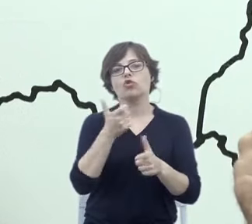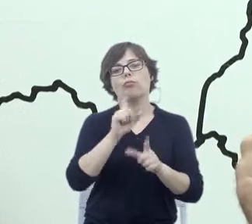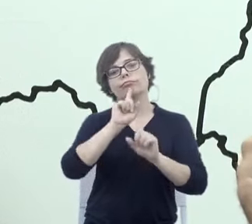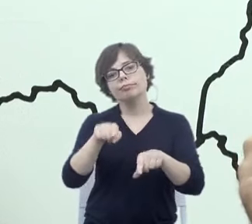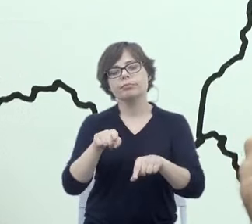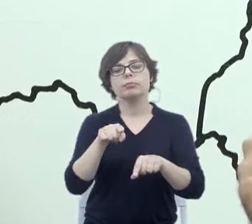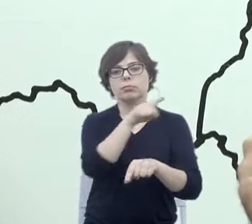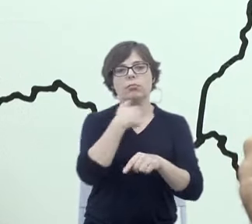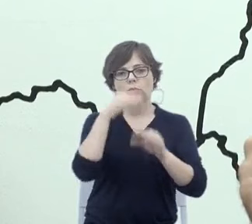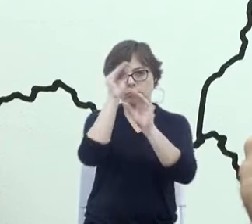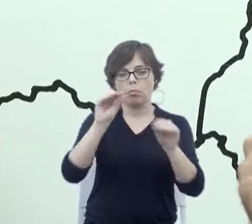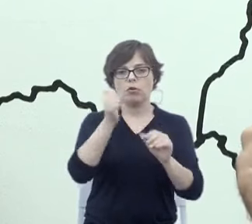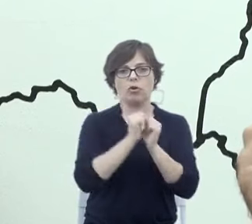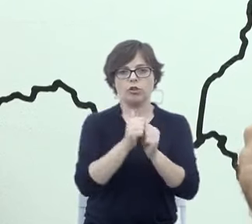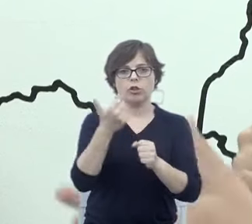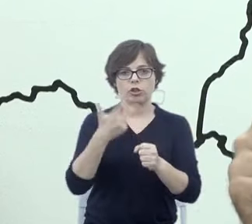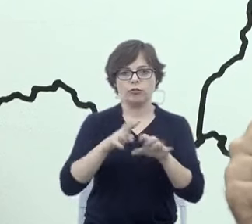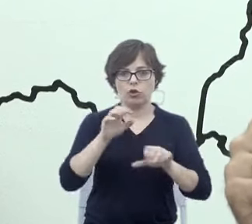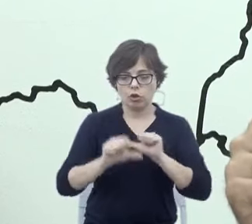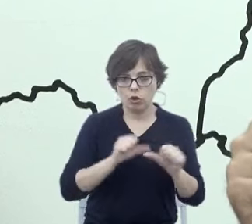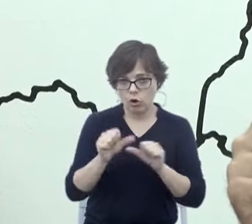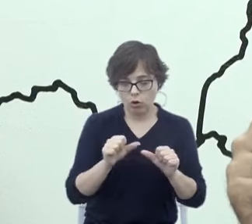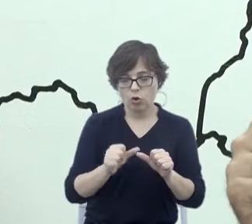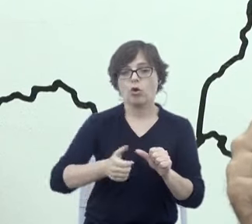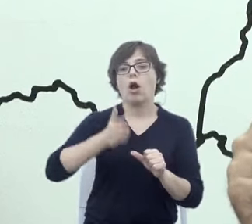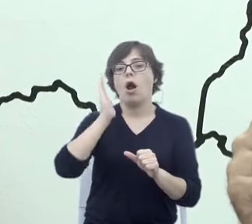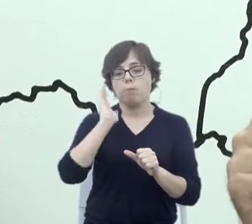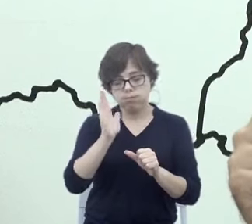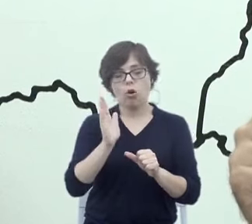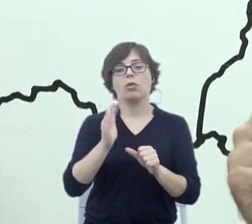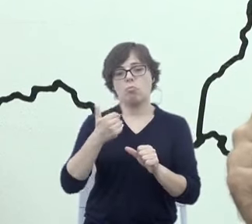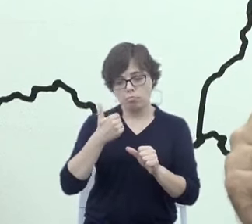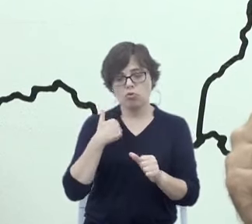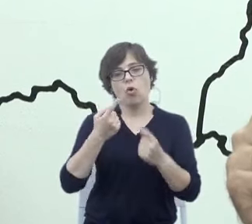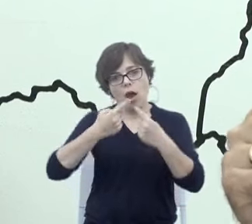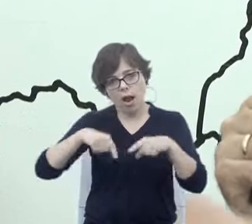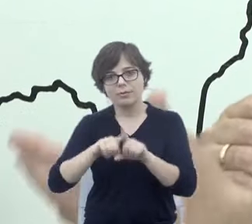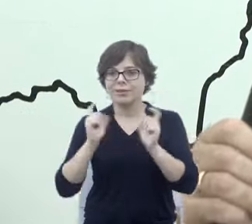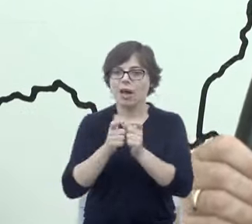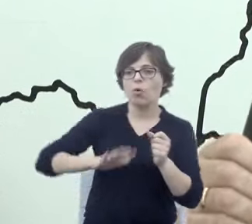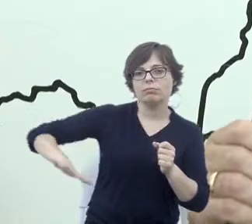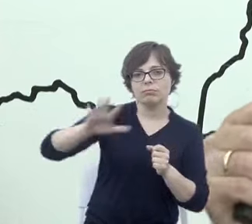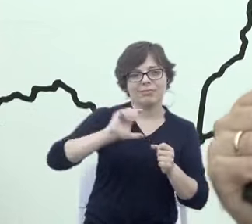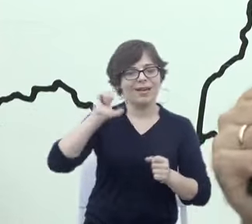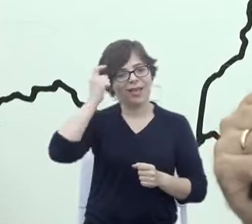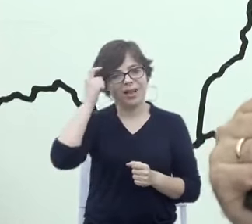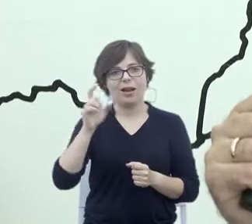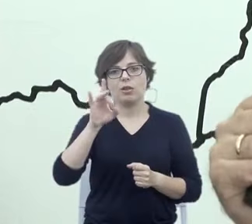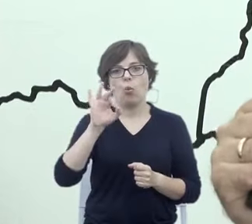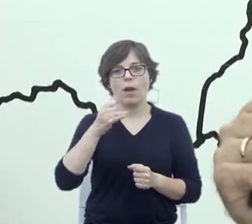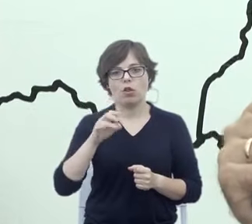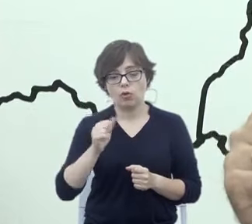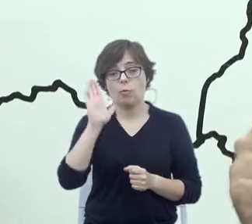21 września 1939 roku i realizowanych w Generalnym Gubernatorstwie przeniesiono